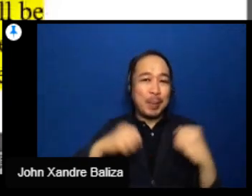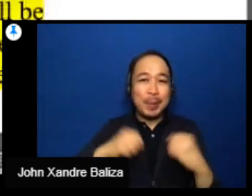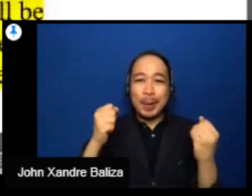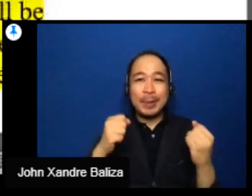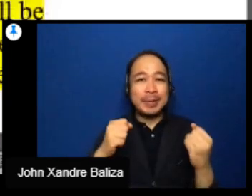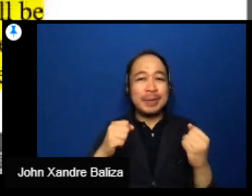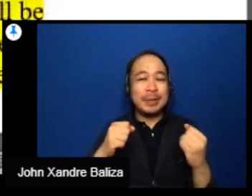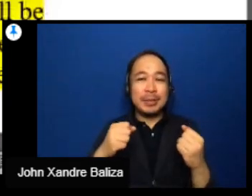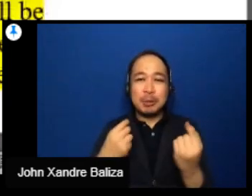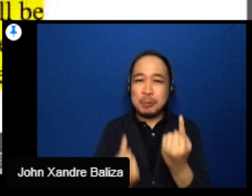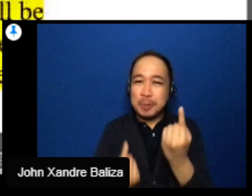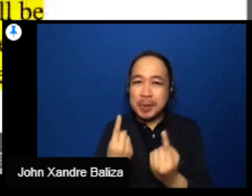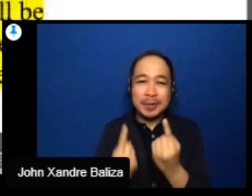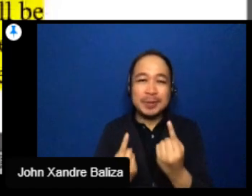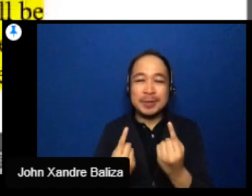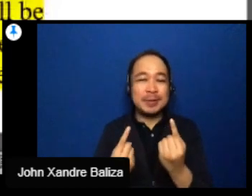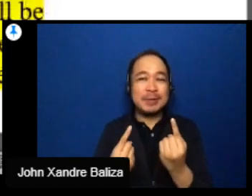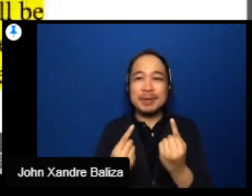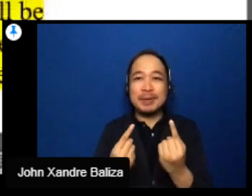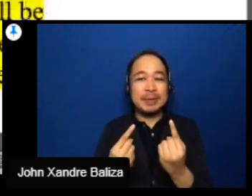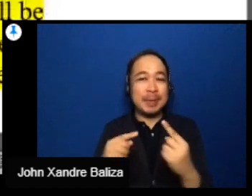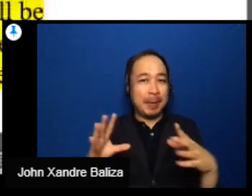нашу сессию,